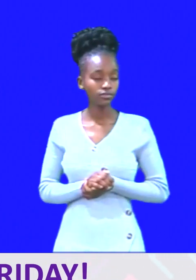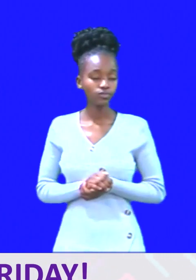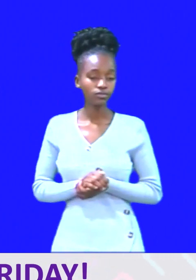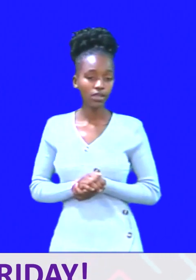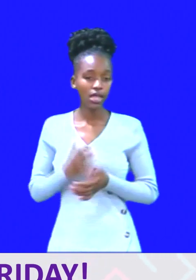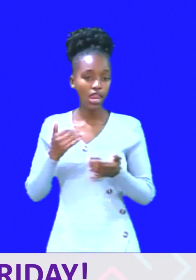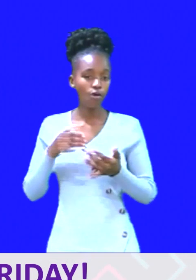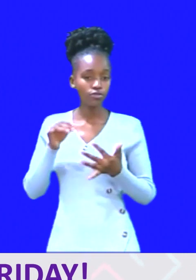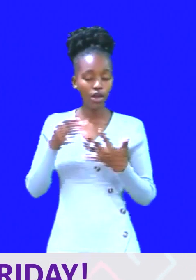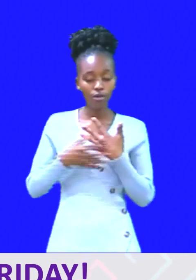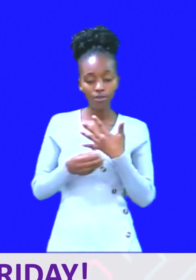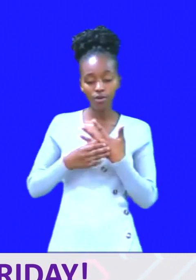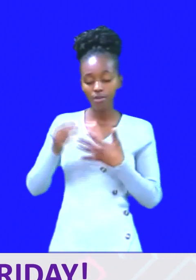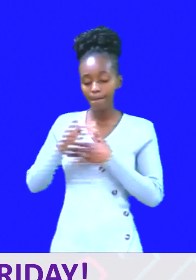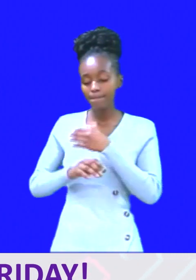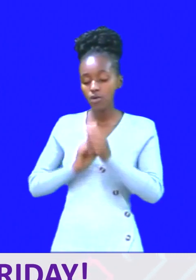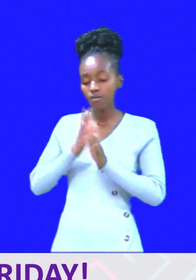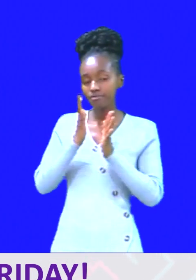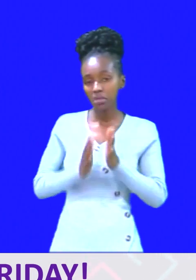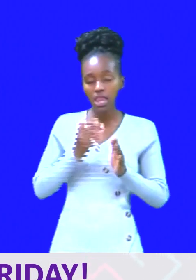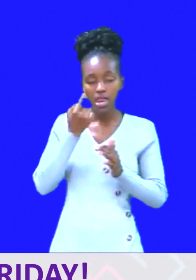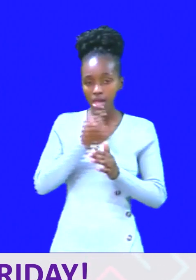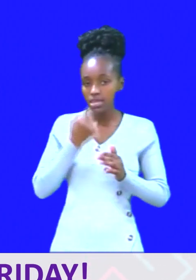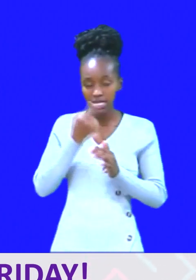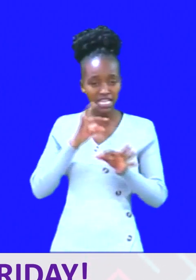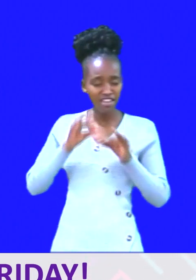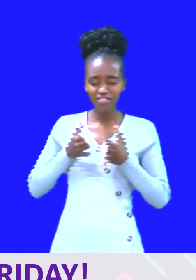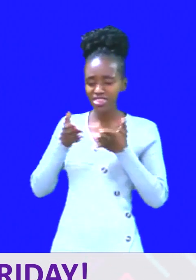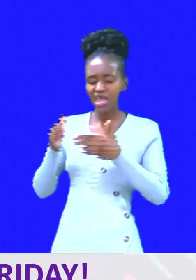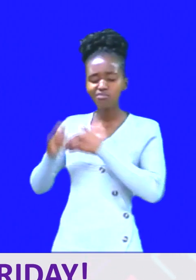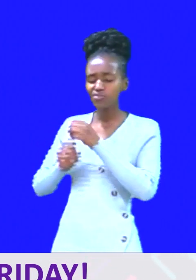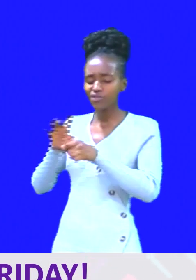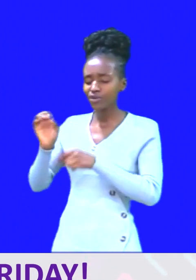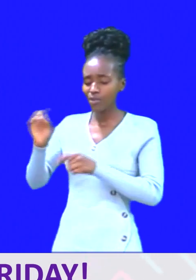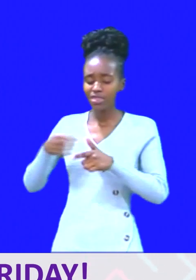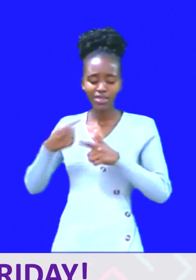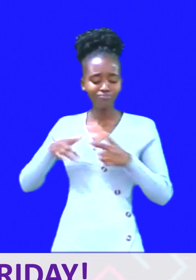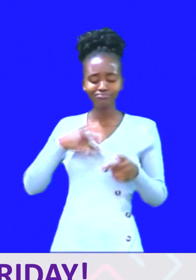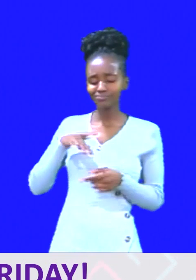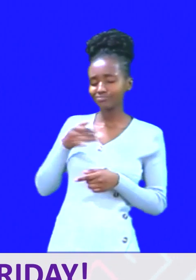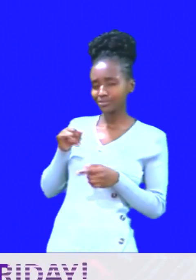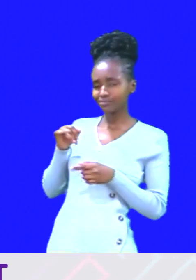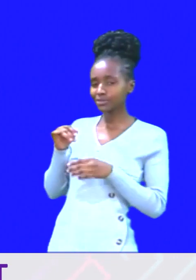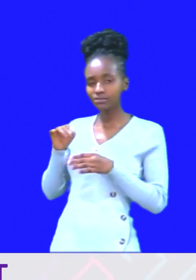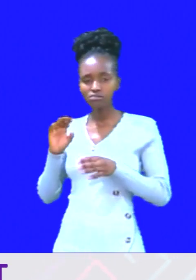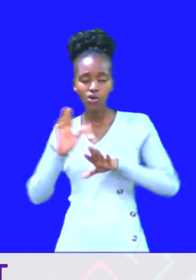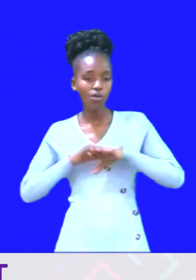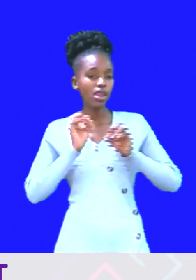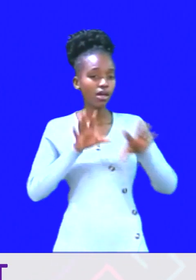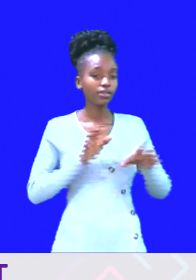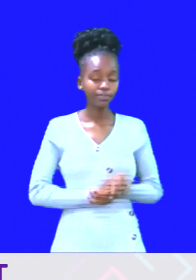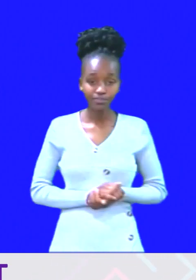nani huyo mwenye na feelingi manzi huyo msi ana kwa. Ana kama yuko kwa movie manzi hiyo movie kuna venye ita slap. Mi